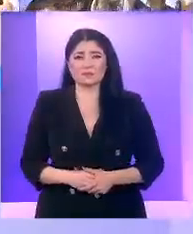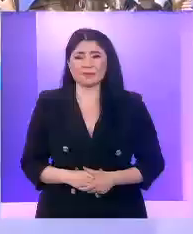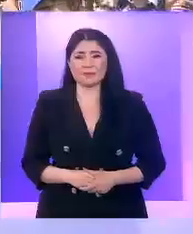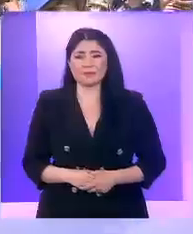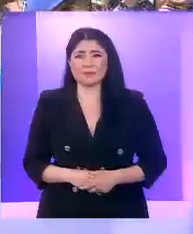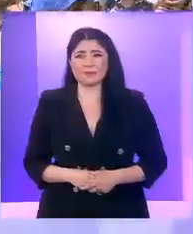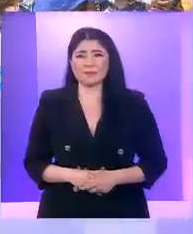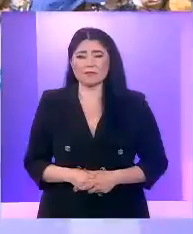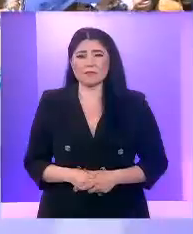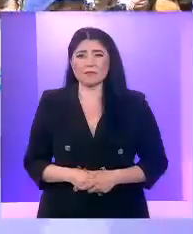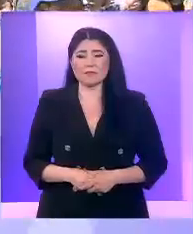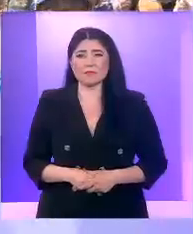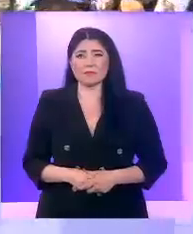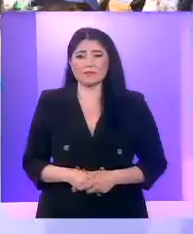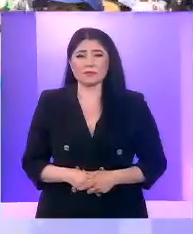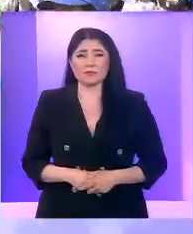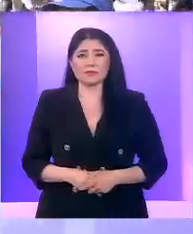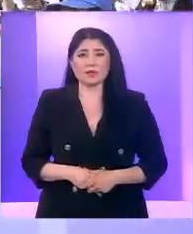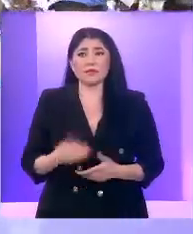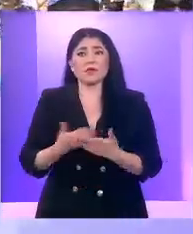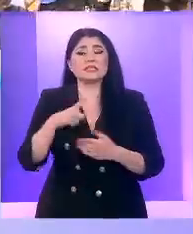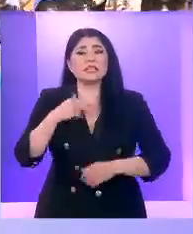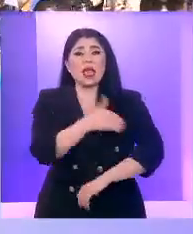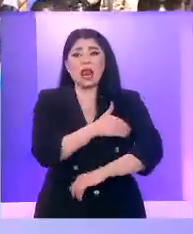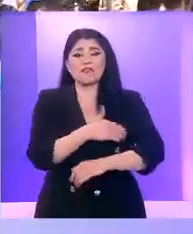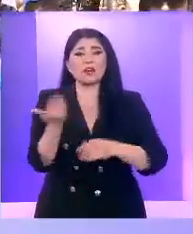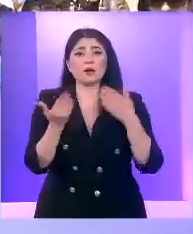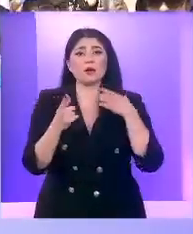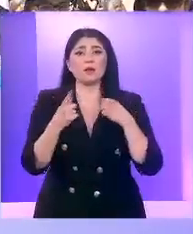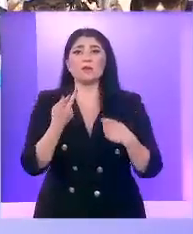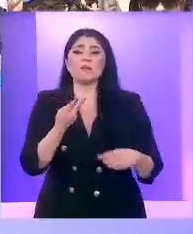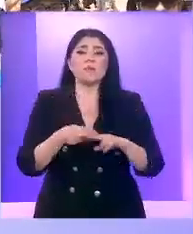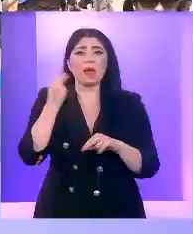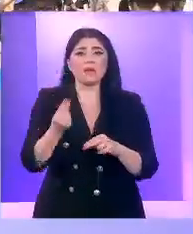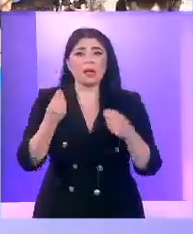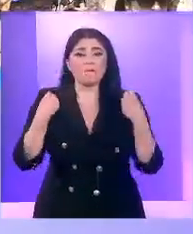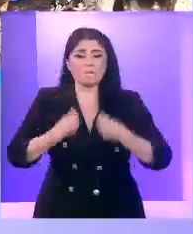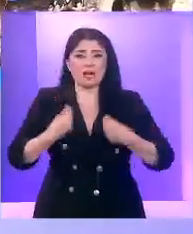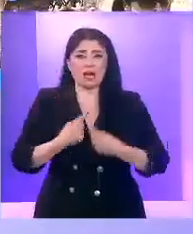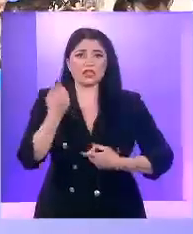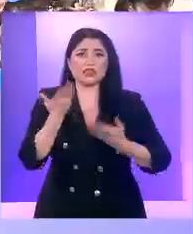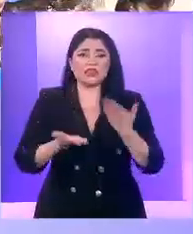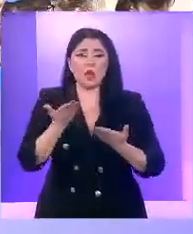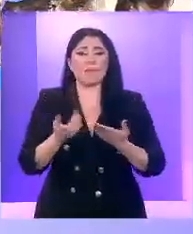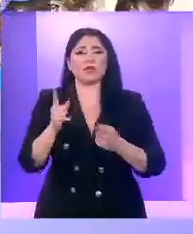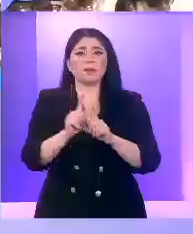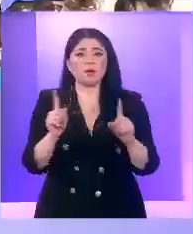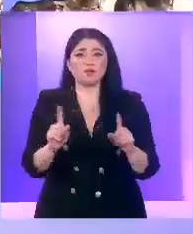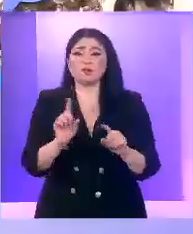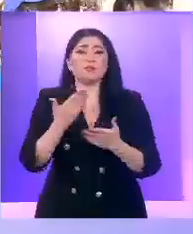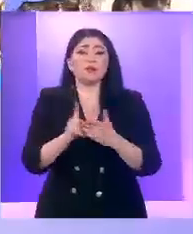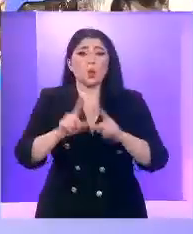Da? Pentru că sunt elevi, trebuie să recunoaște, sunt elevi mult mai bine îmbrăcați ca noi. De aici pleacă, n-ai stresul zilei de